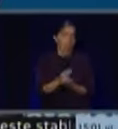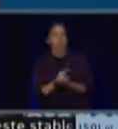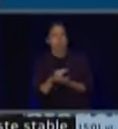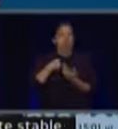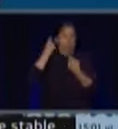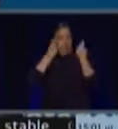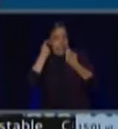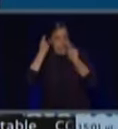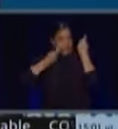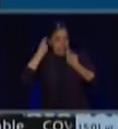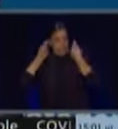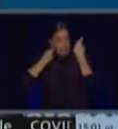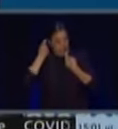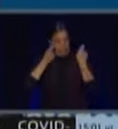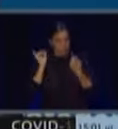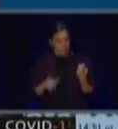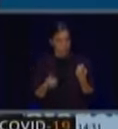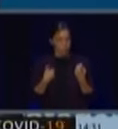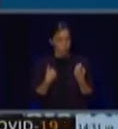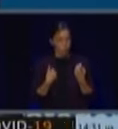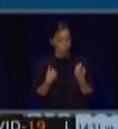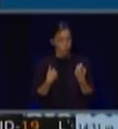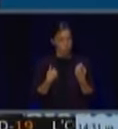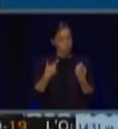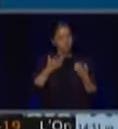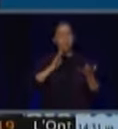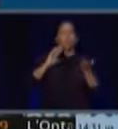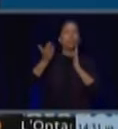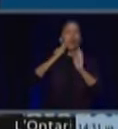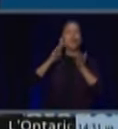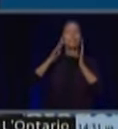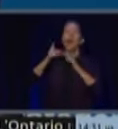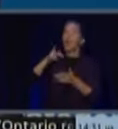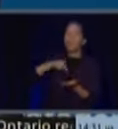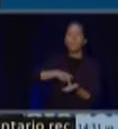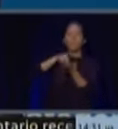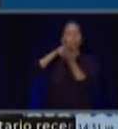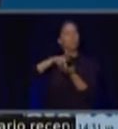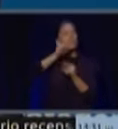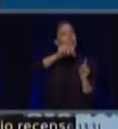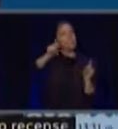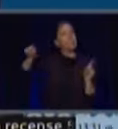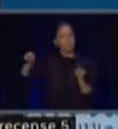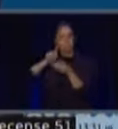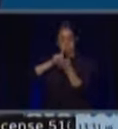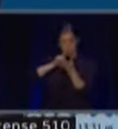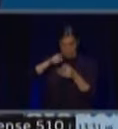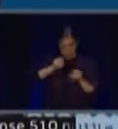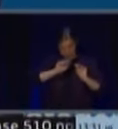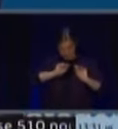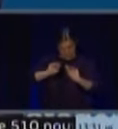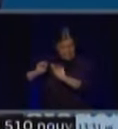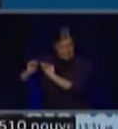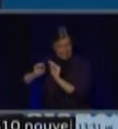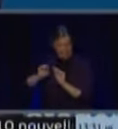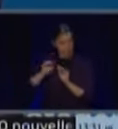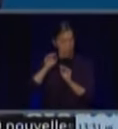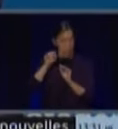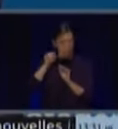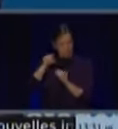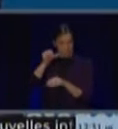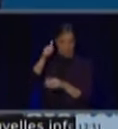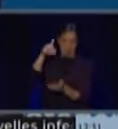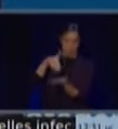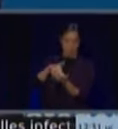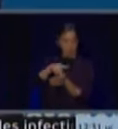là, on a réussi à en former 10 000 en 3 mois. Bien, évidemment, c'est plus compliqué, puis c'est plus long pour une infirmière. Donc, une